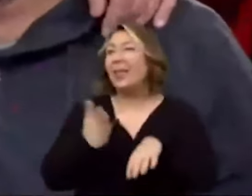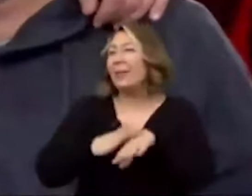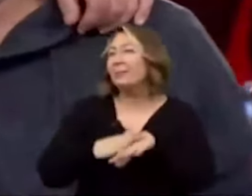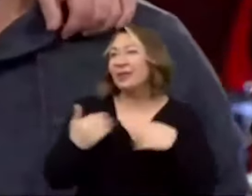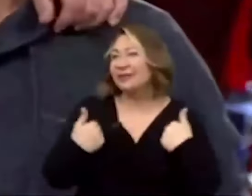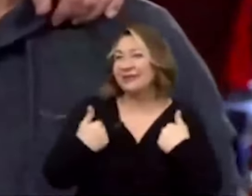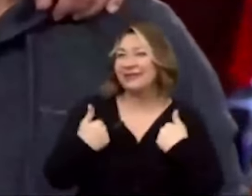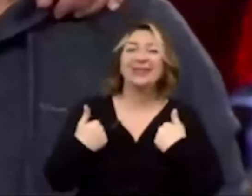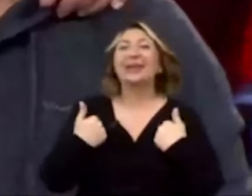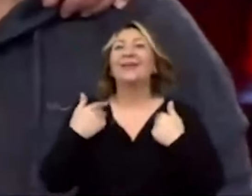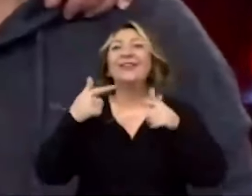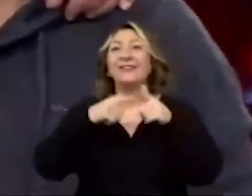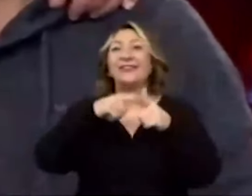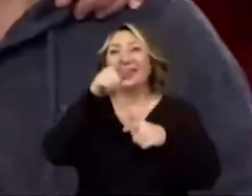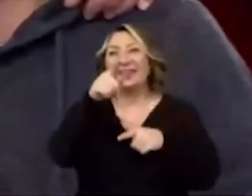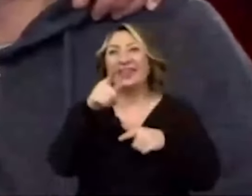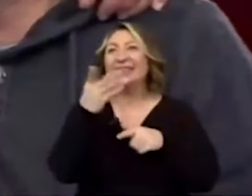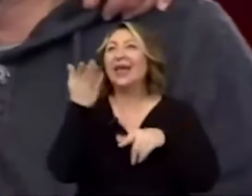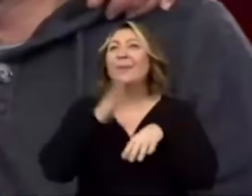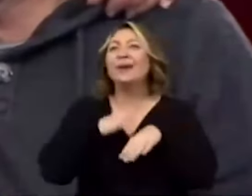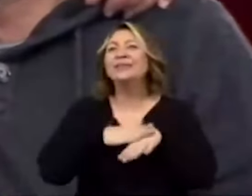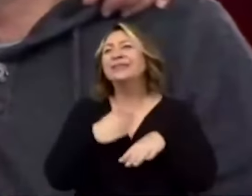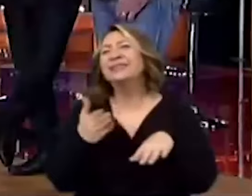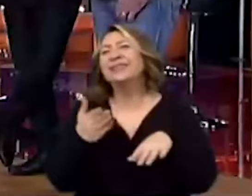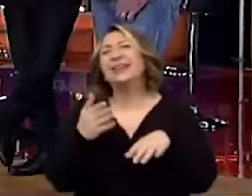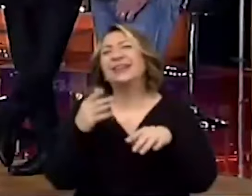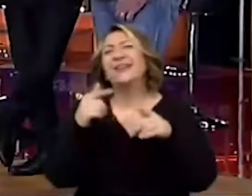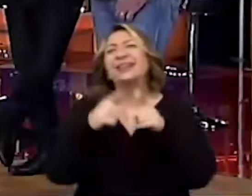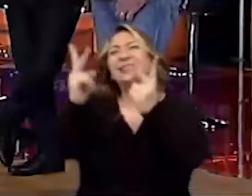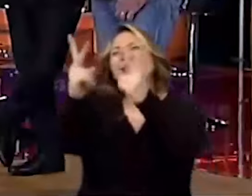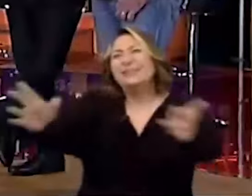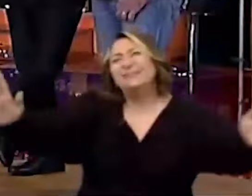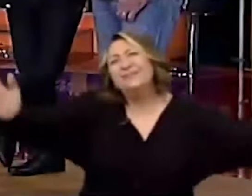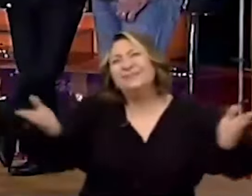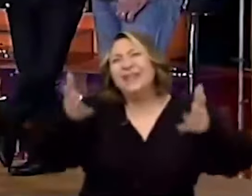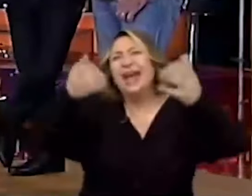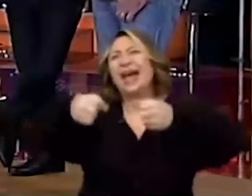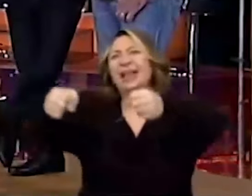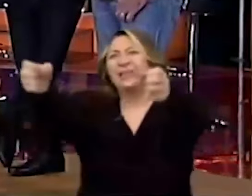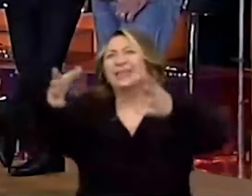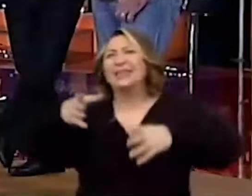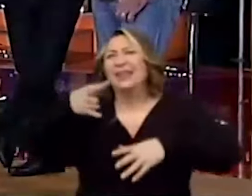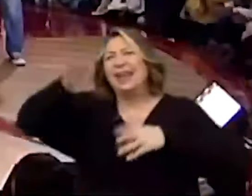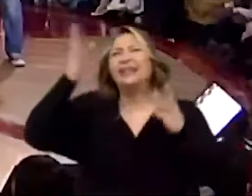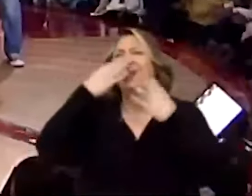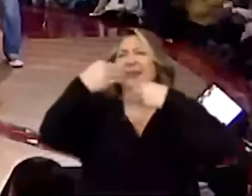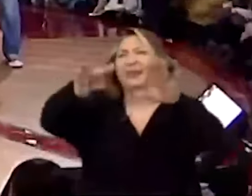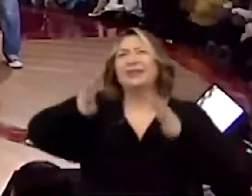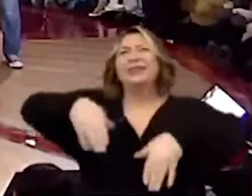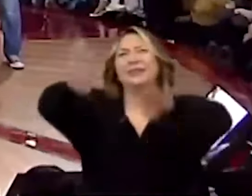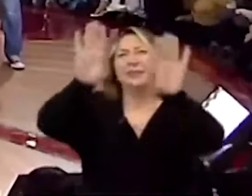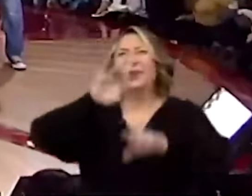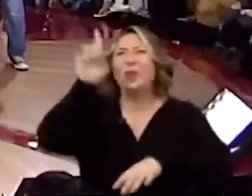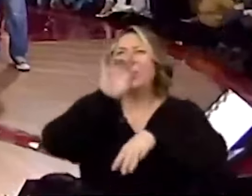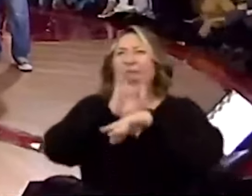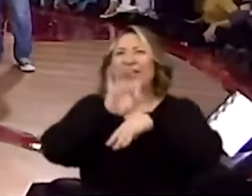Yani Fatih'i ne yaparsanız Fatih sizin. Alın Fatih'i, tepe tepe kullanın.